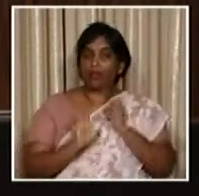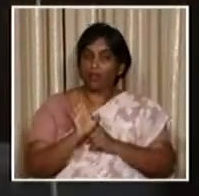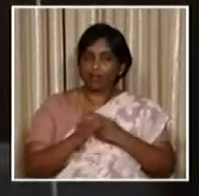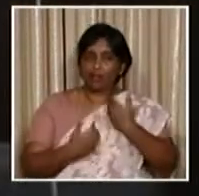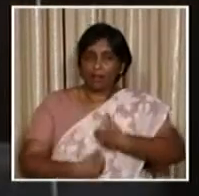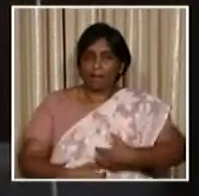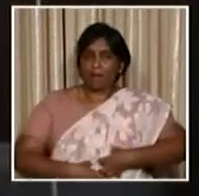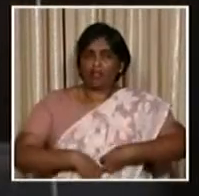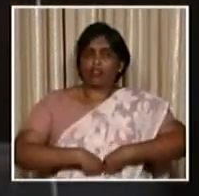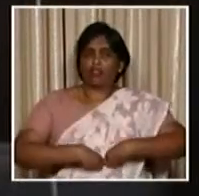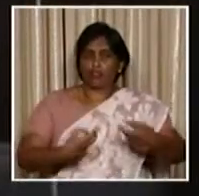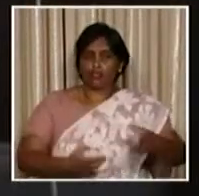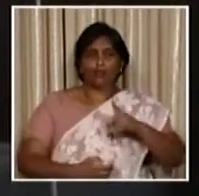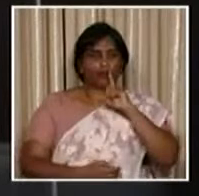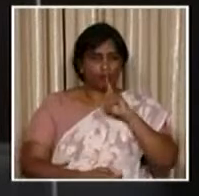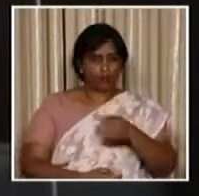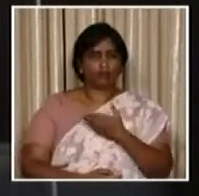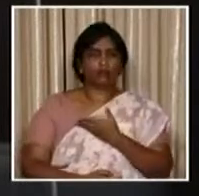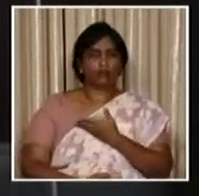මගේ බඩවැල් එළියට ආවා කියනවා